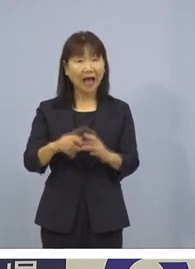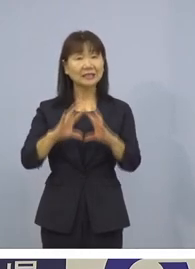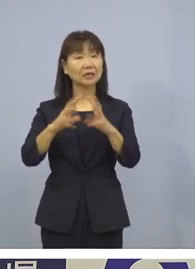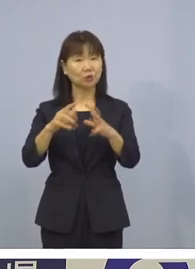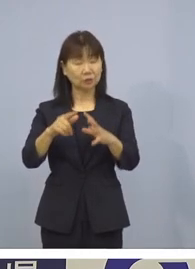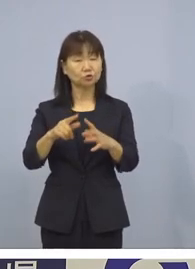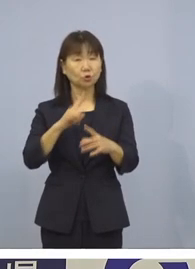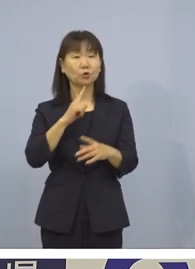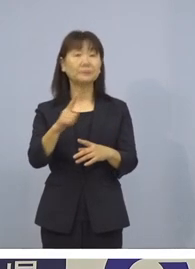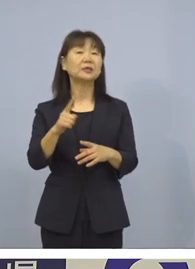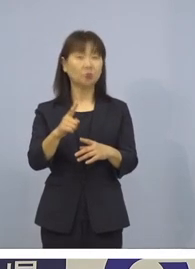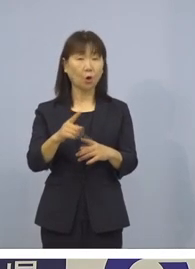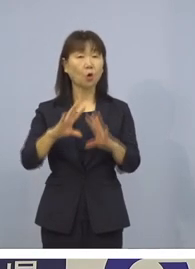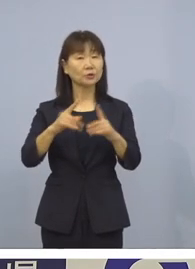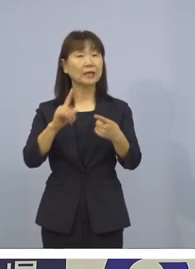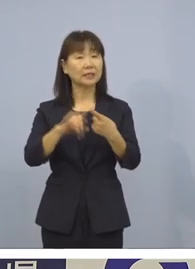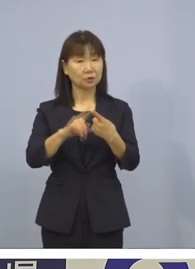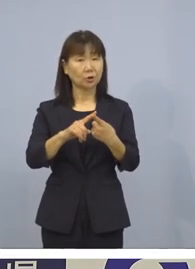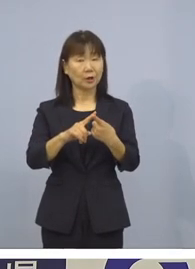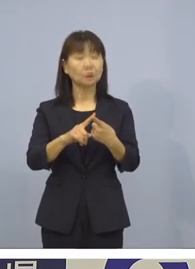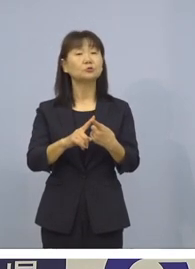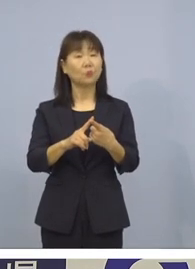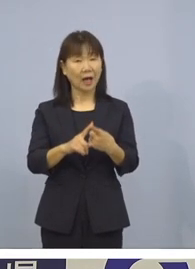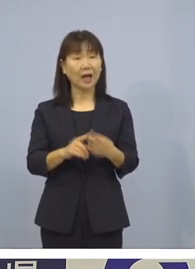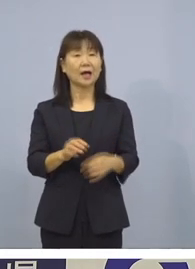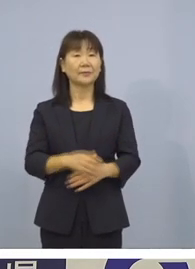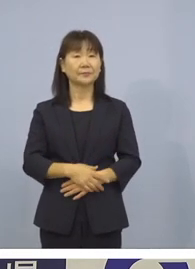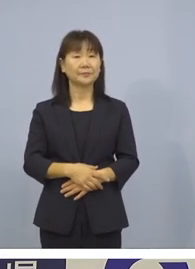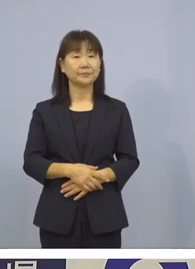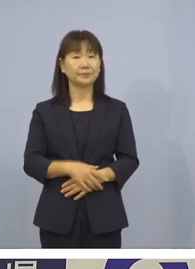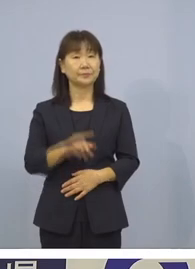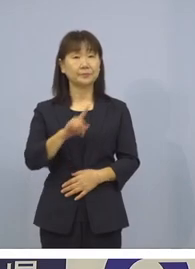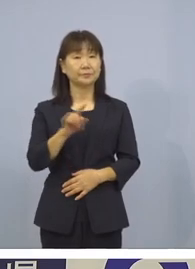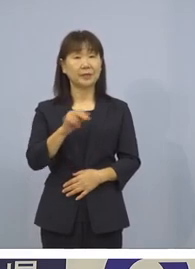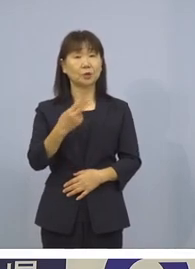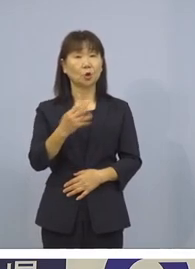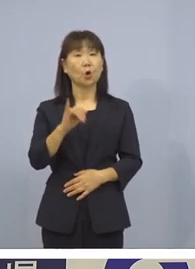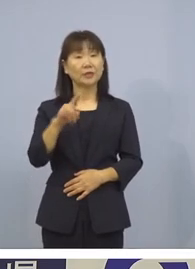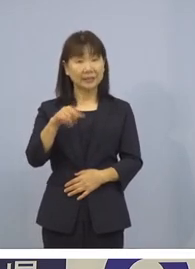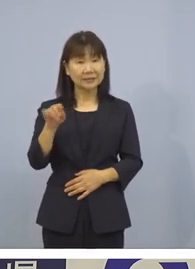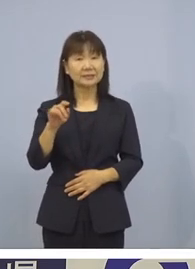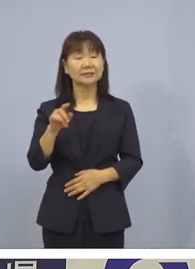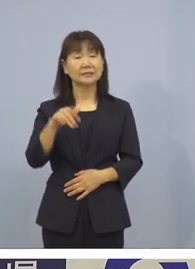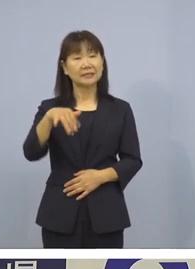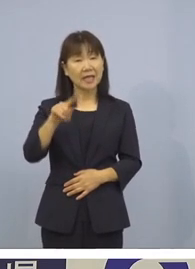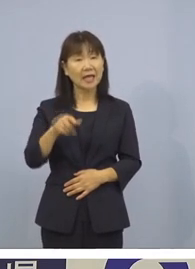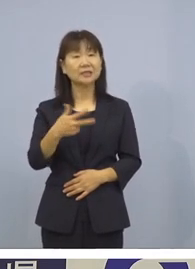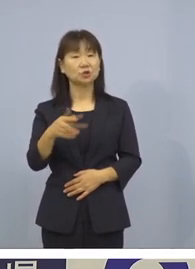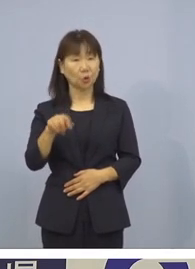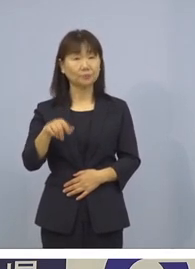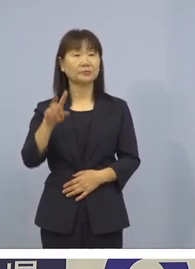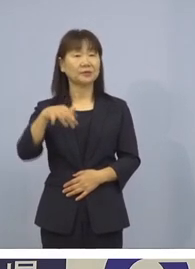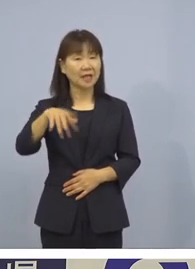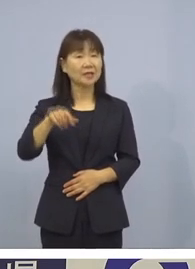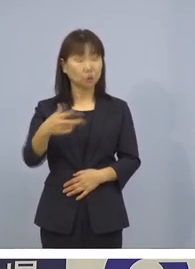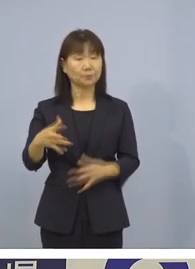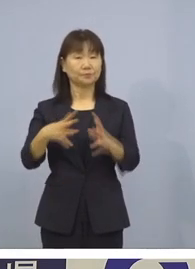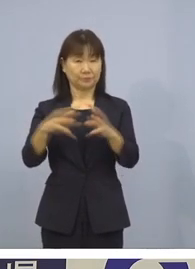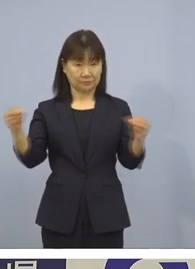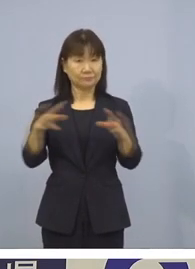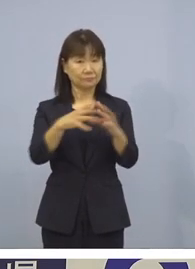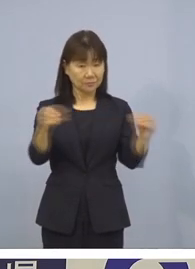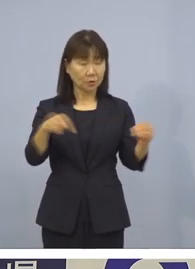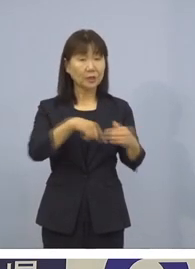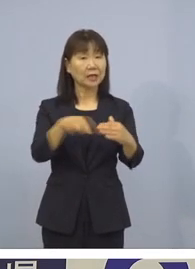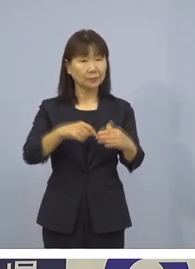のは、まあ、ビットインネーション&ネーションですけれども、やっぱりその国ではスピード感がなかなか難